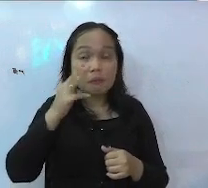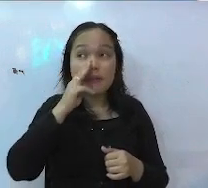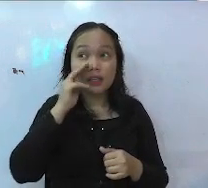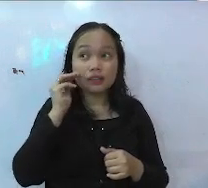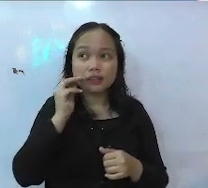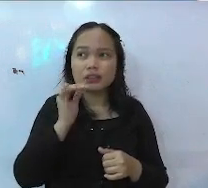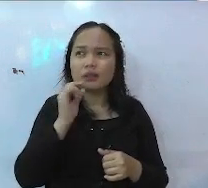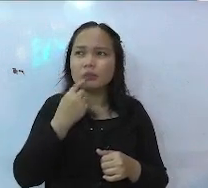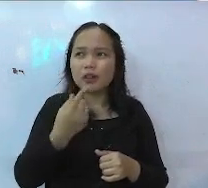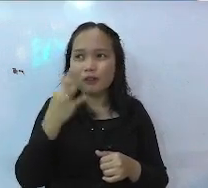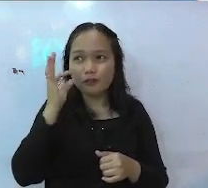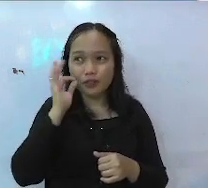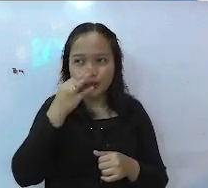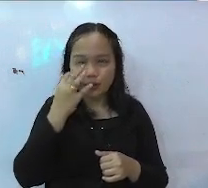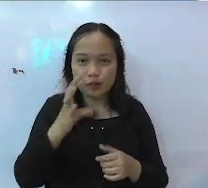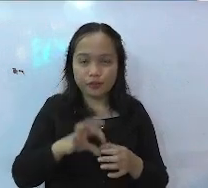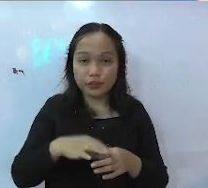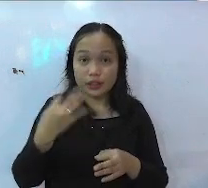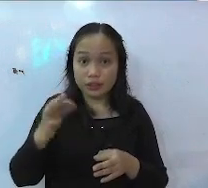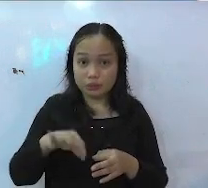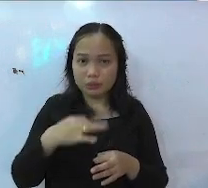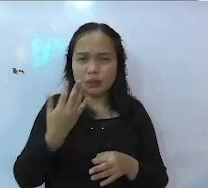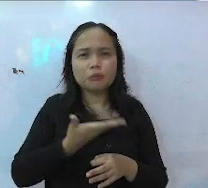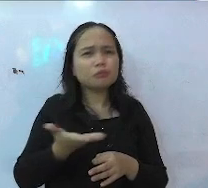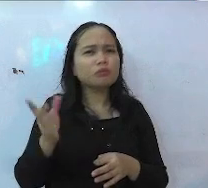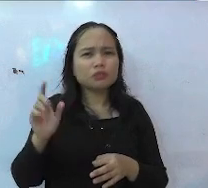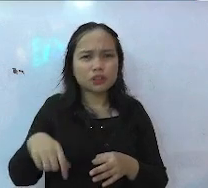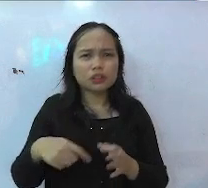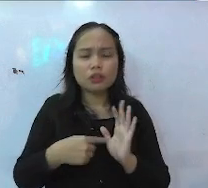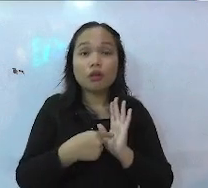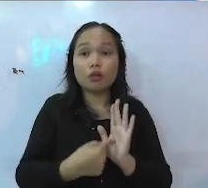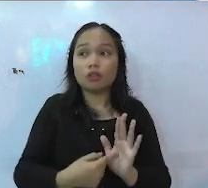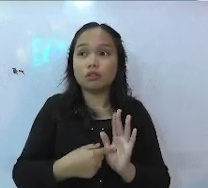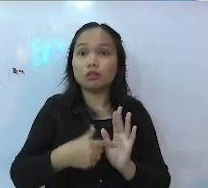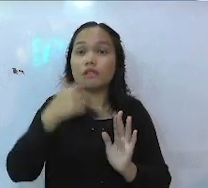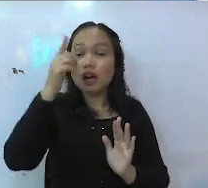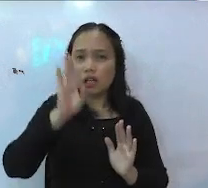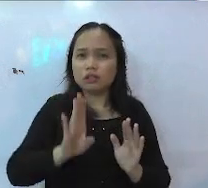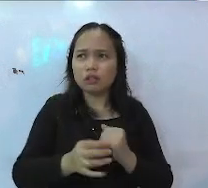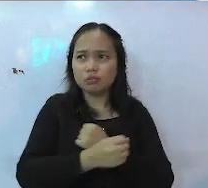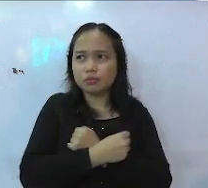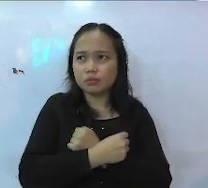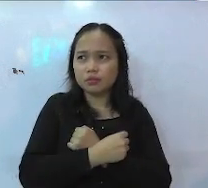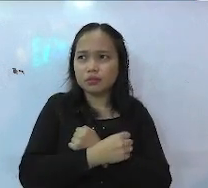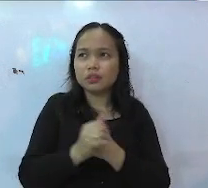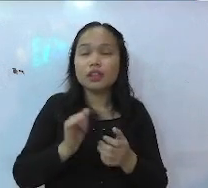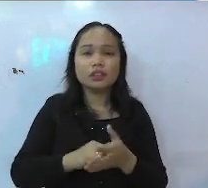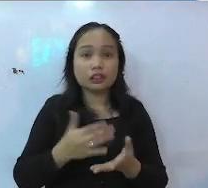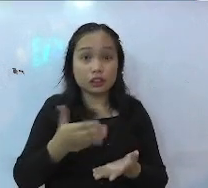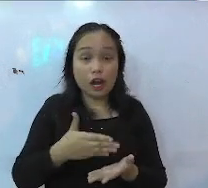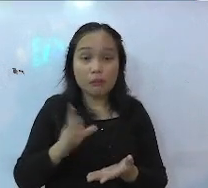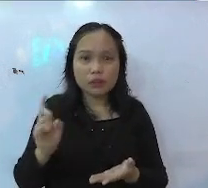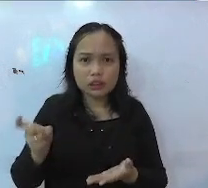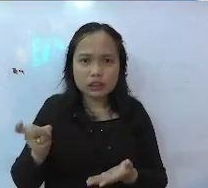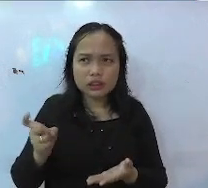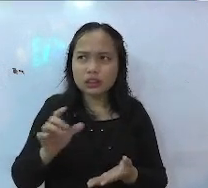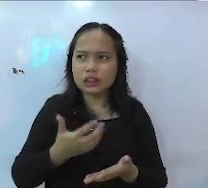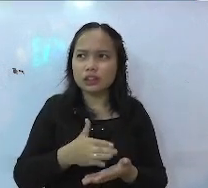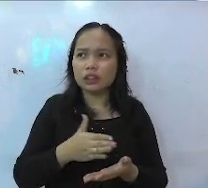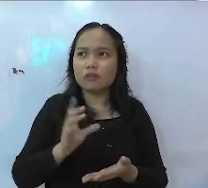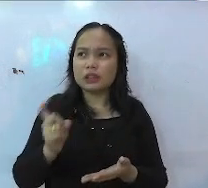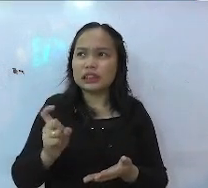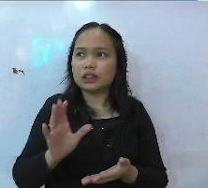yung fruit of the spirit Ano yun Pakita mo kaagad SAO yung pagmamahal ng Diyos yun kaagad sharan mo sila ung mga kaklase